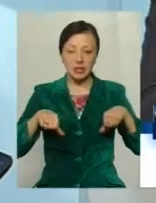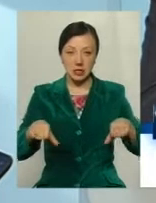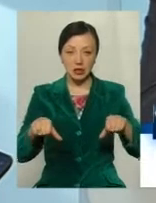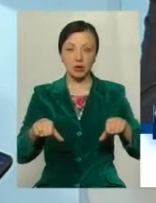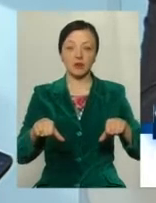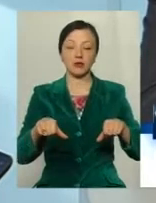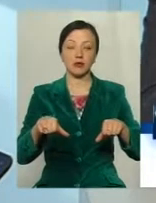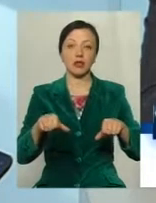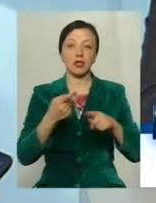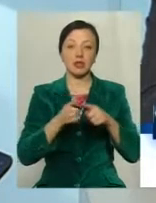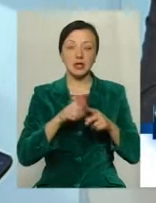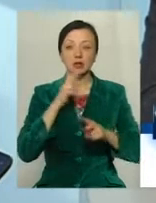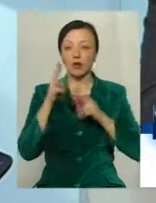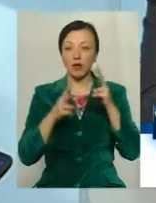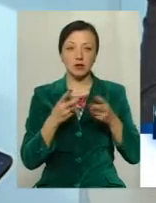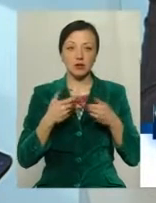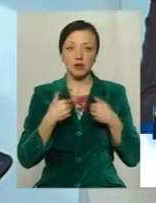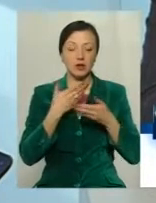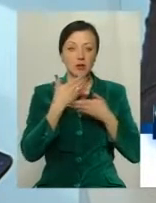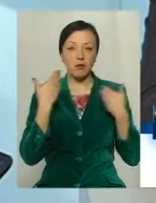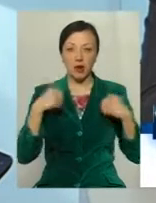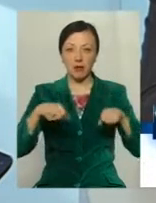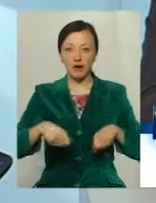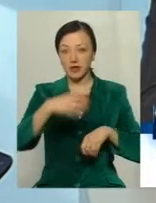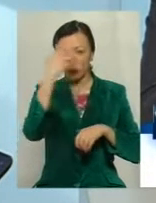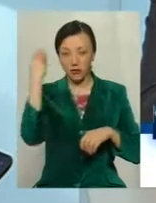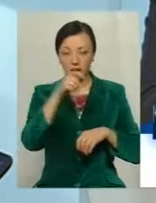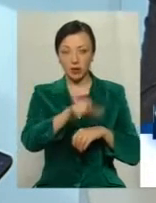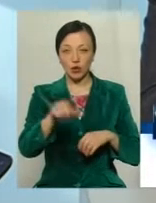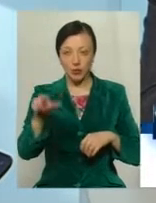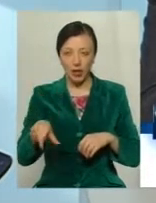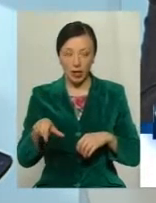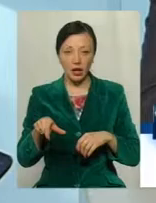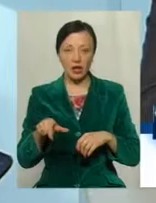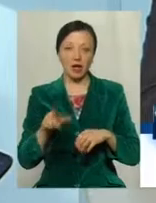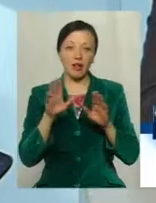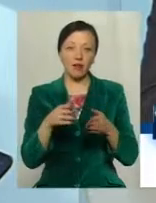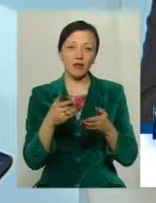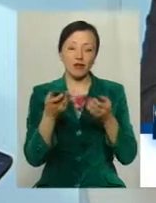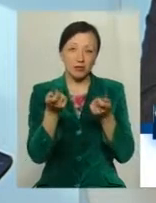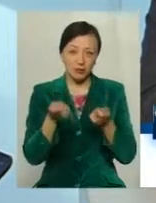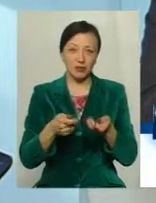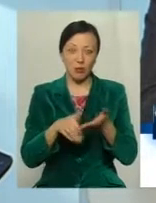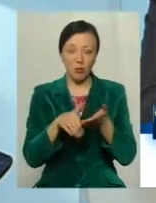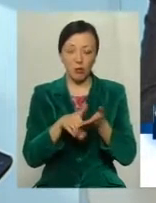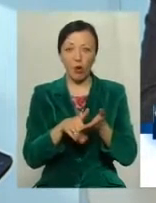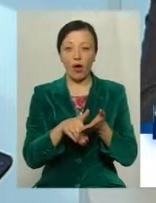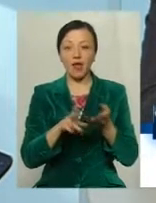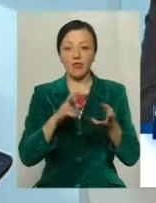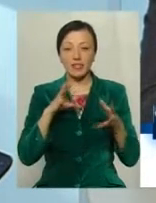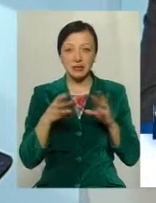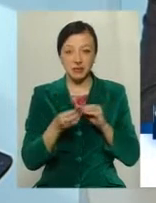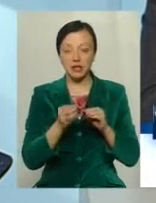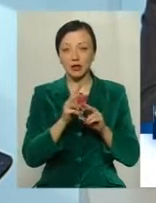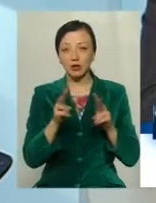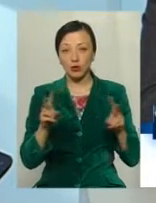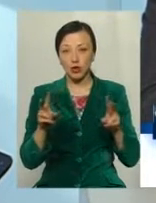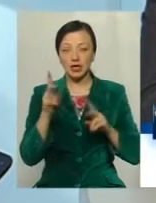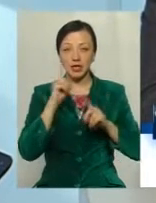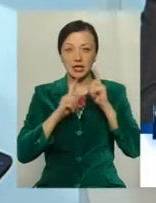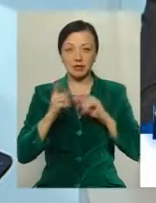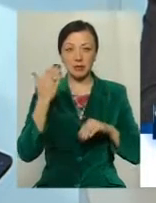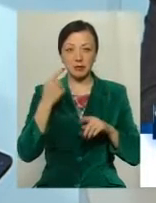які рішення колегії. На жаль, я там не побачив в розробці цього бюджету ні одного питання, що стосується того. І одна з пропозицій, яка